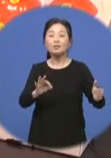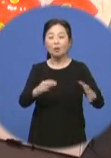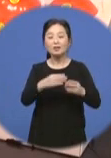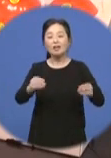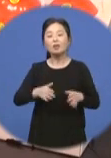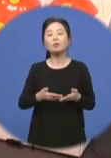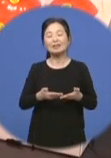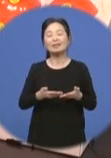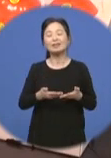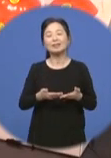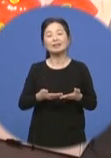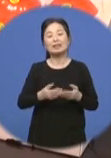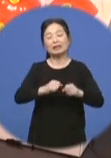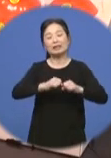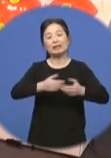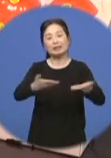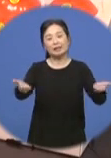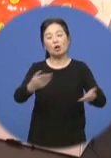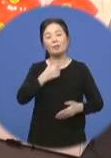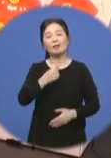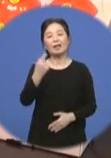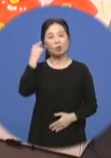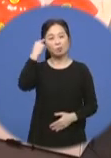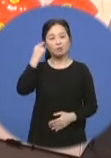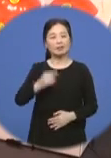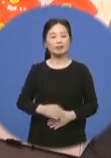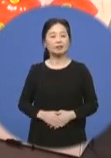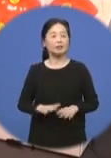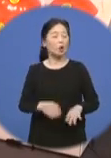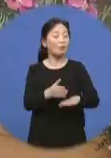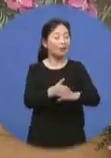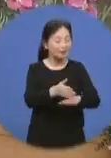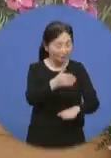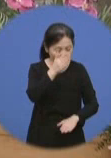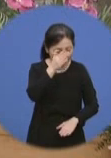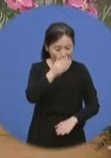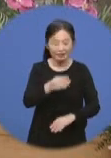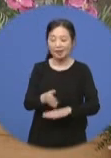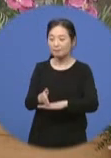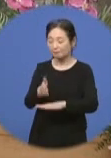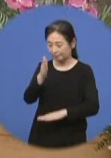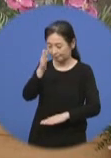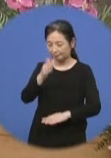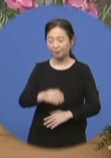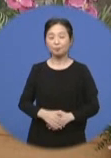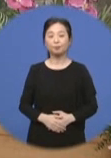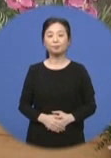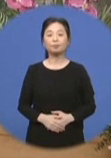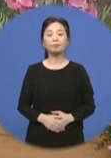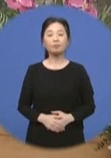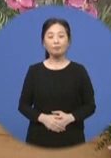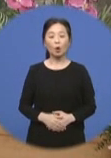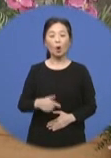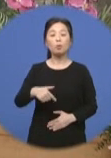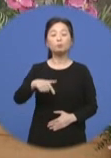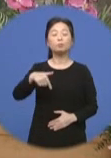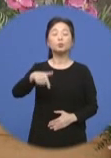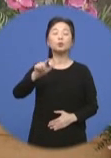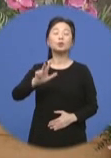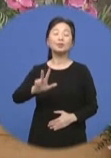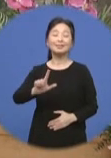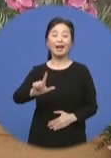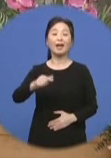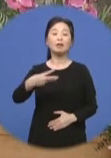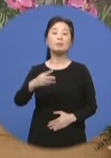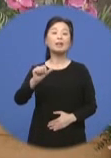今日はありがとうございました。 ありがとうございました。 プレミア和歌山推奨品はホームページ